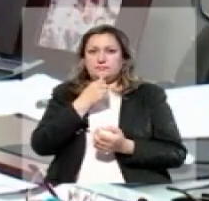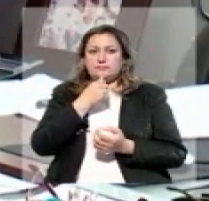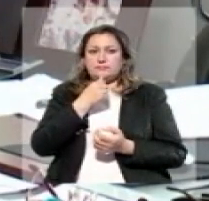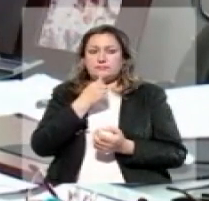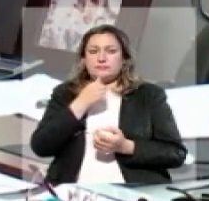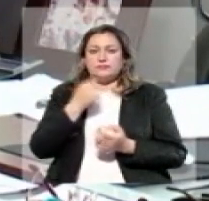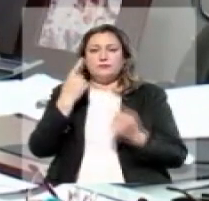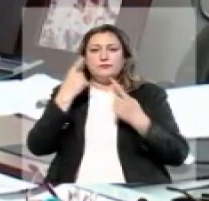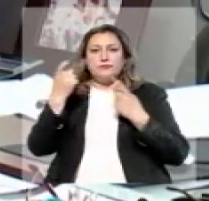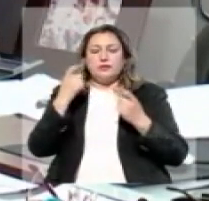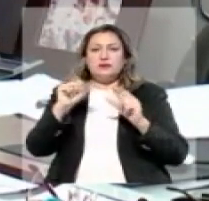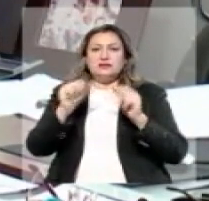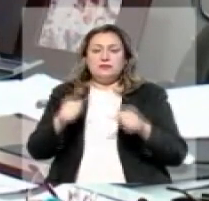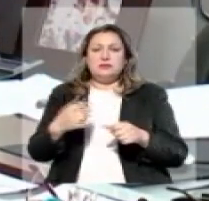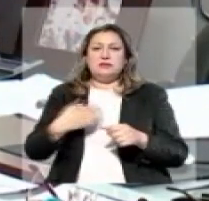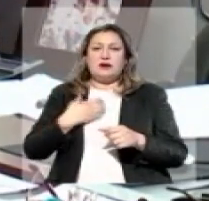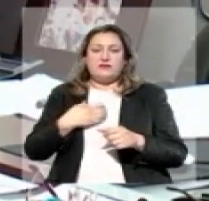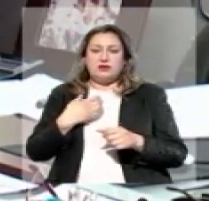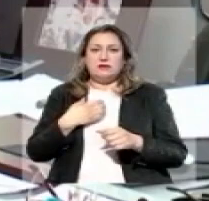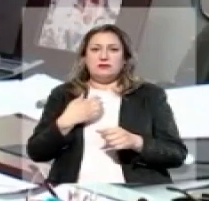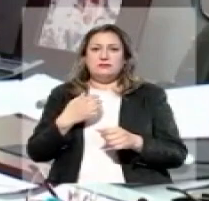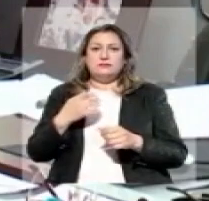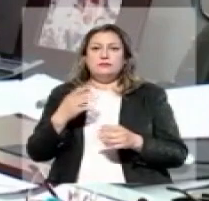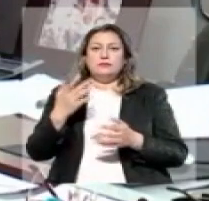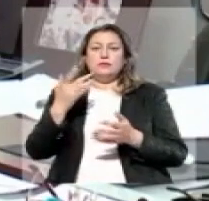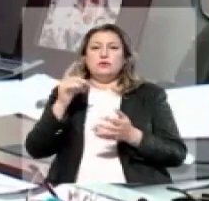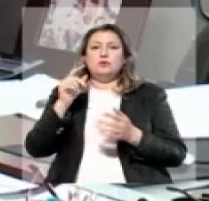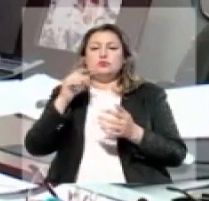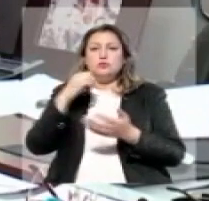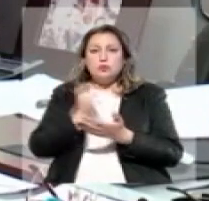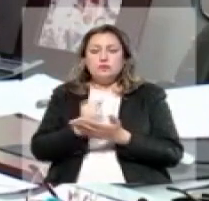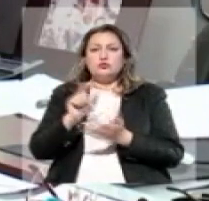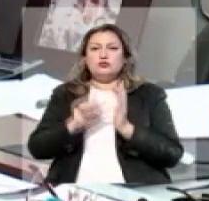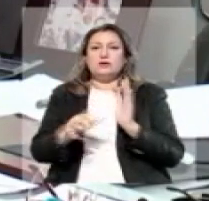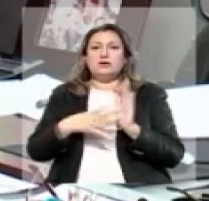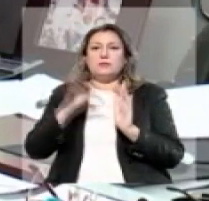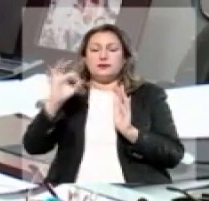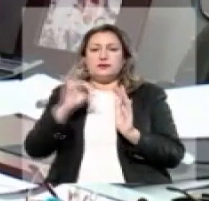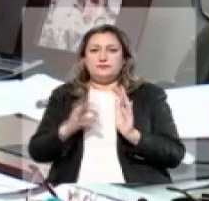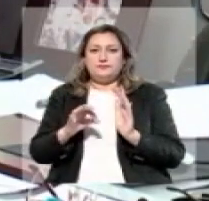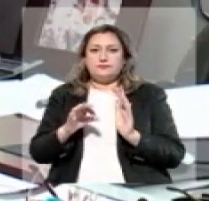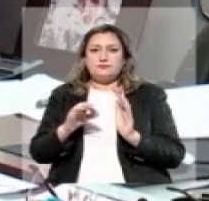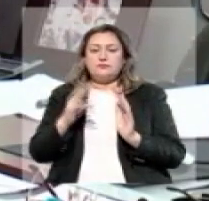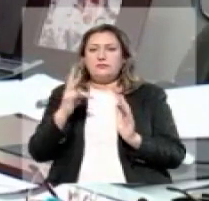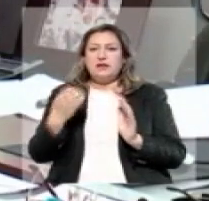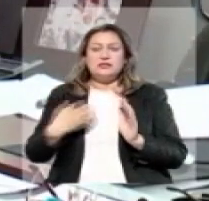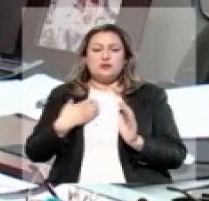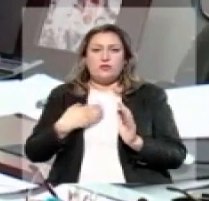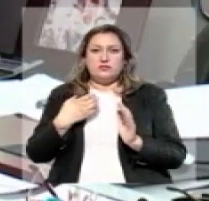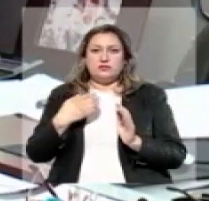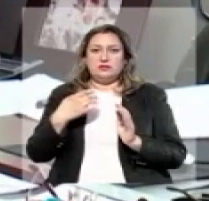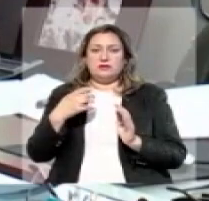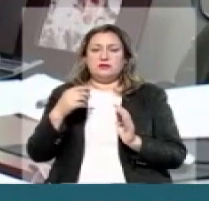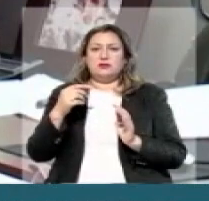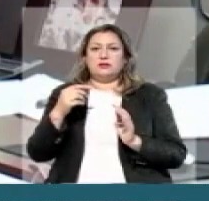Сақтандыру ақпараттық жүйесінде соңғы 12 ай ішіндегі деректерді талдау кезінде міндетті әлеуметтік медициналық сақтандыру жүйесіне